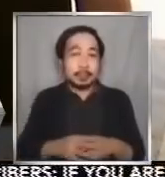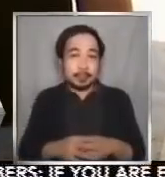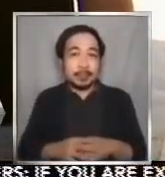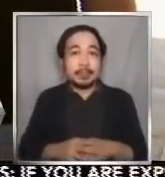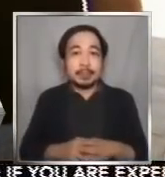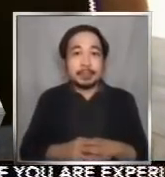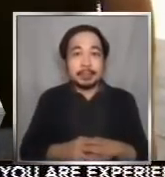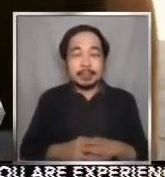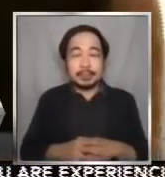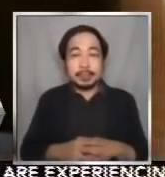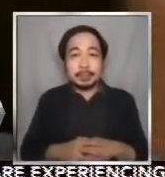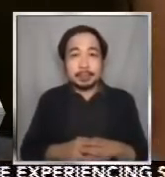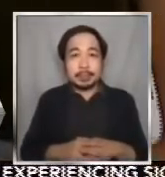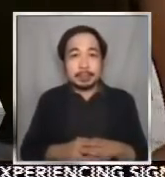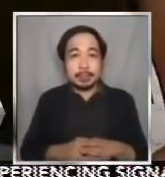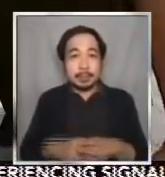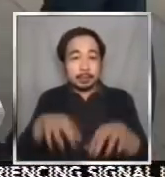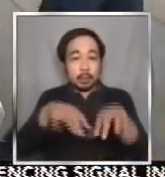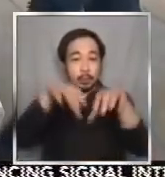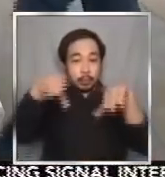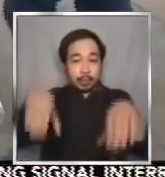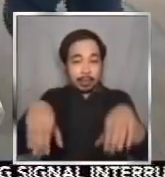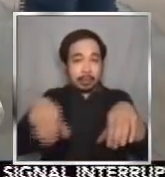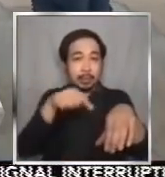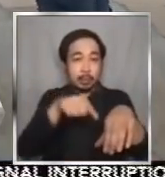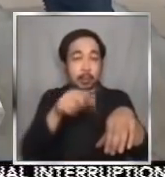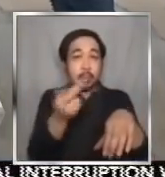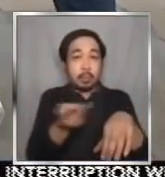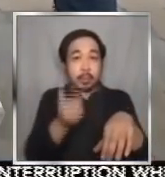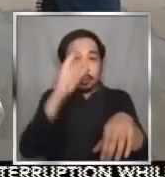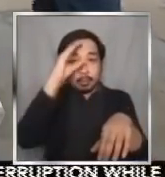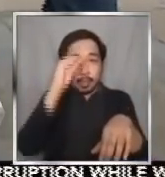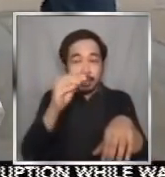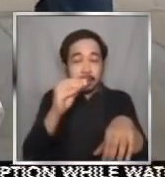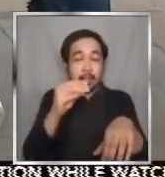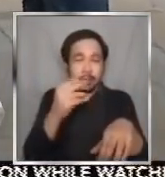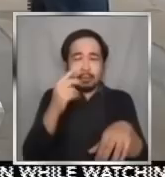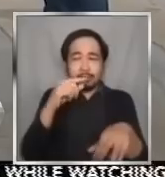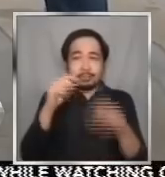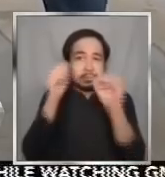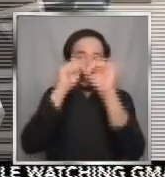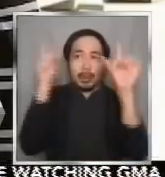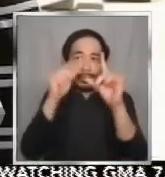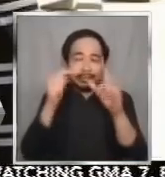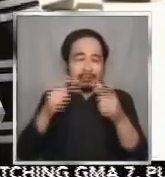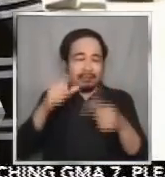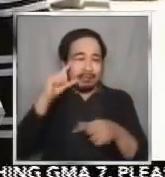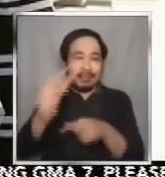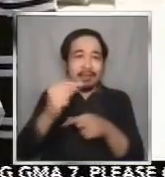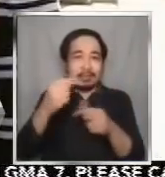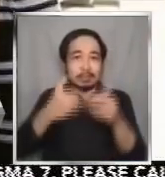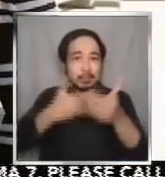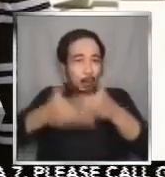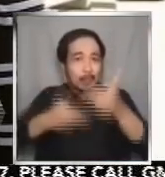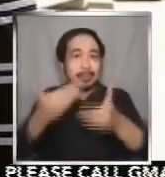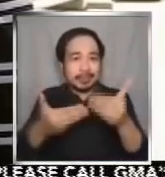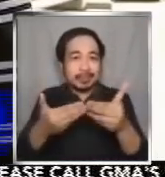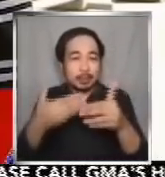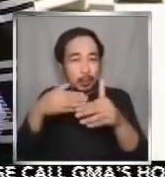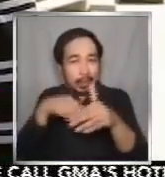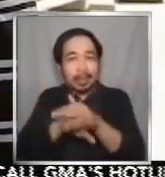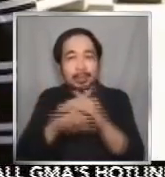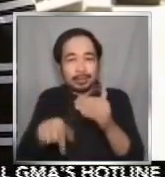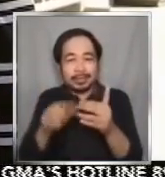Ang magkapitbahay na sina Roy at Vincent nagulat nga raw sa bilis ng proseso papasok ng Cebu. Mas ano doon sa Maynila,